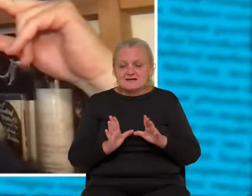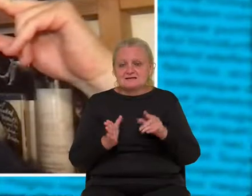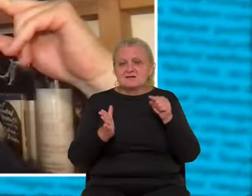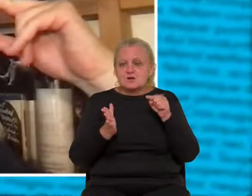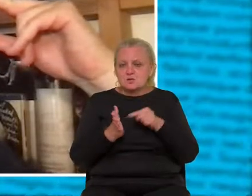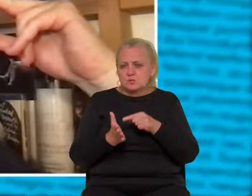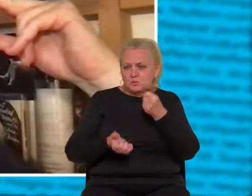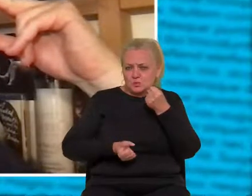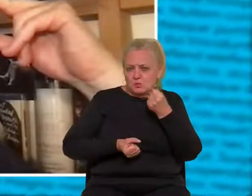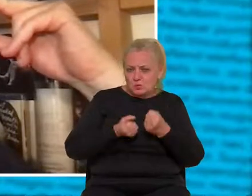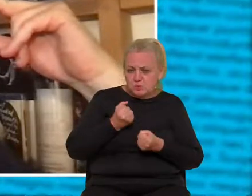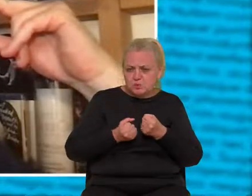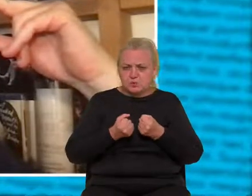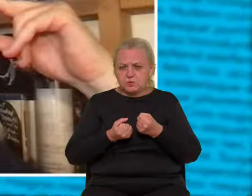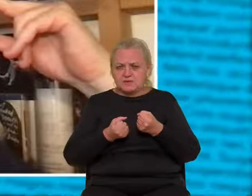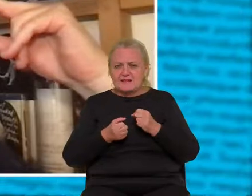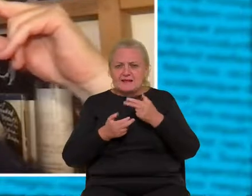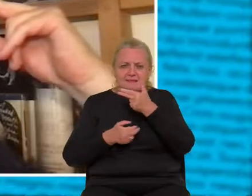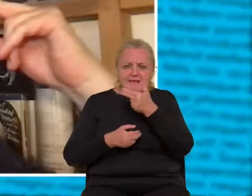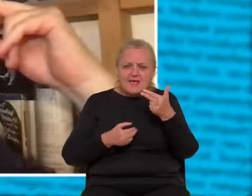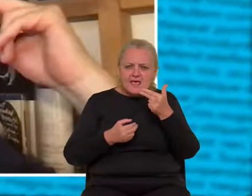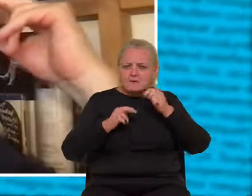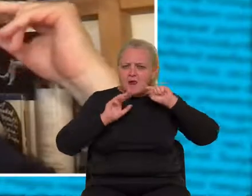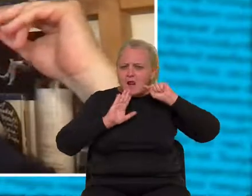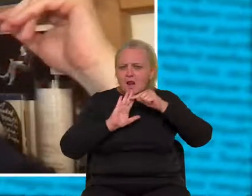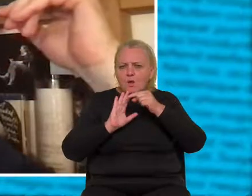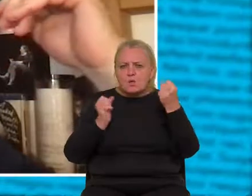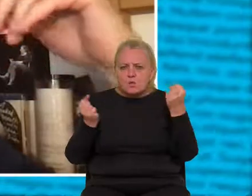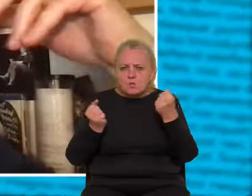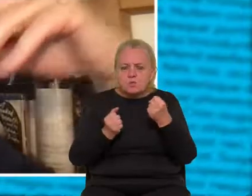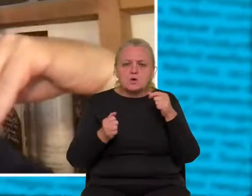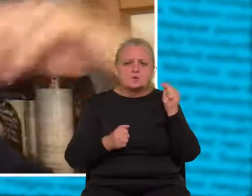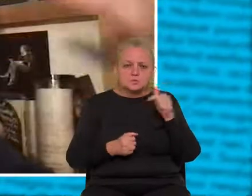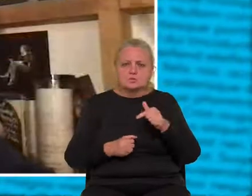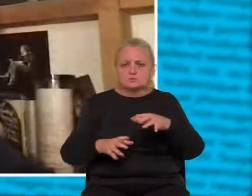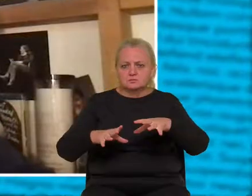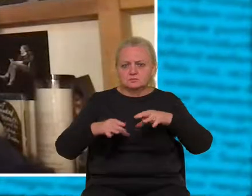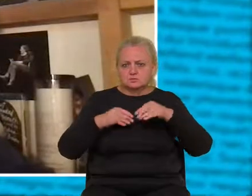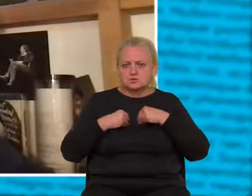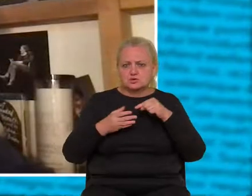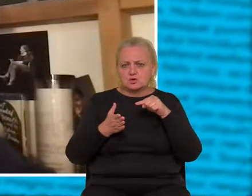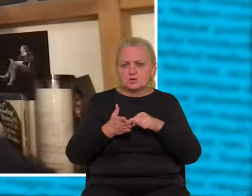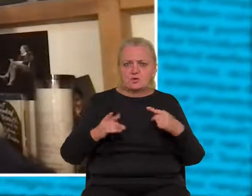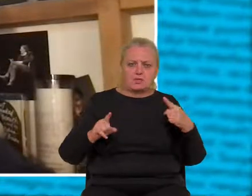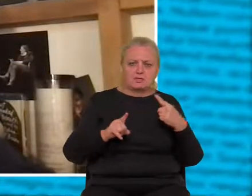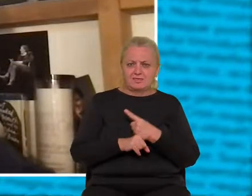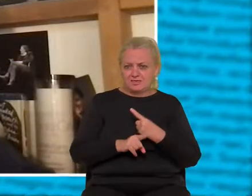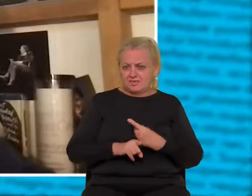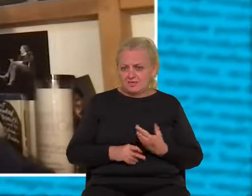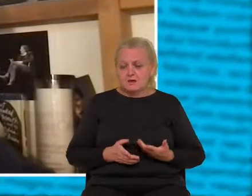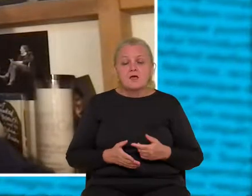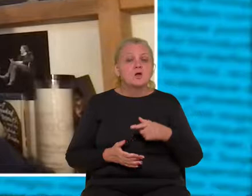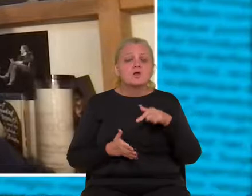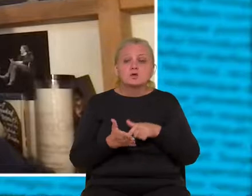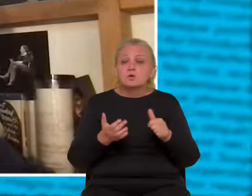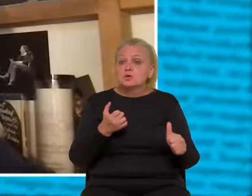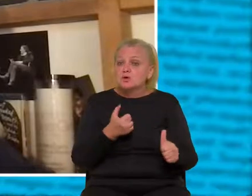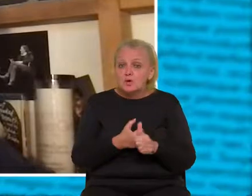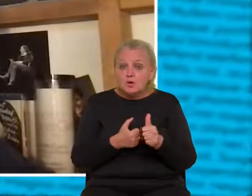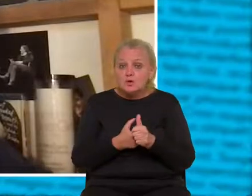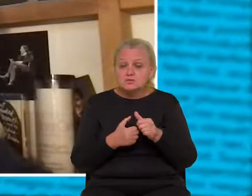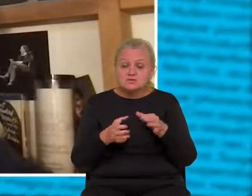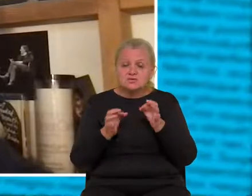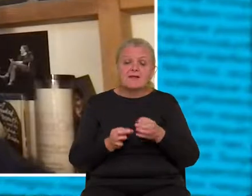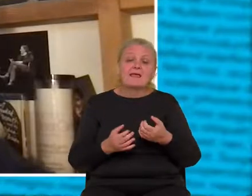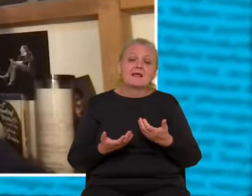jest złożony. Musimy przyjąć te sprzeczności. Nie chodzi o to, żeby teraz